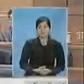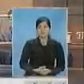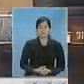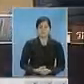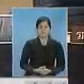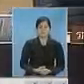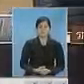เอ่อเช